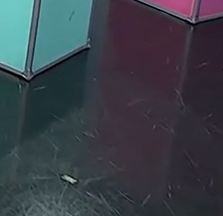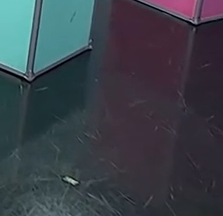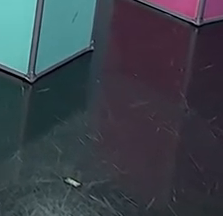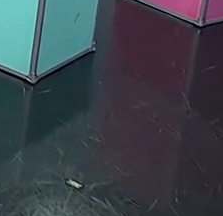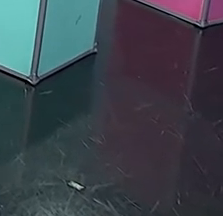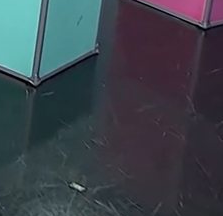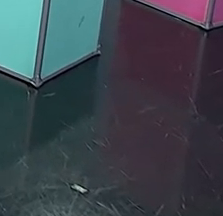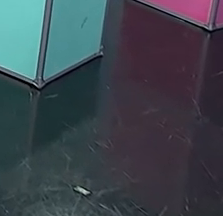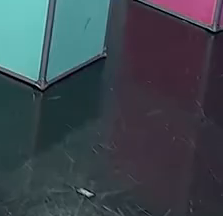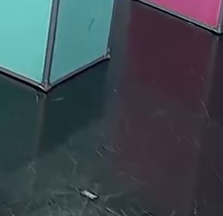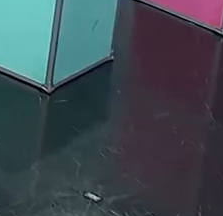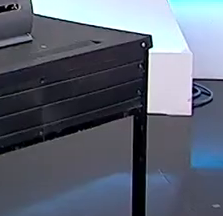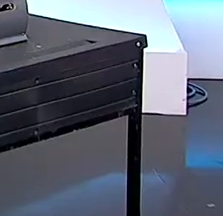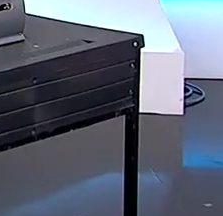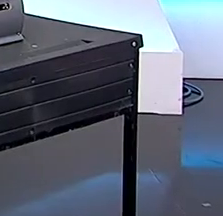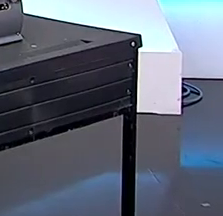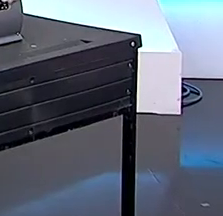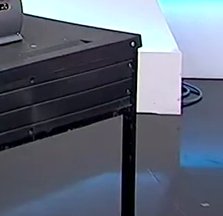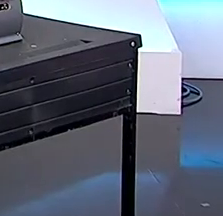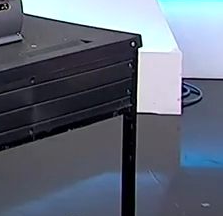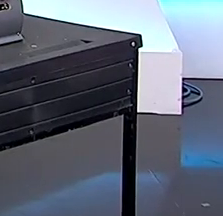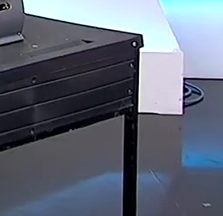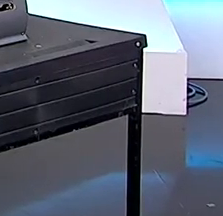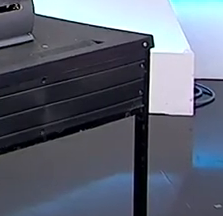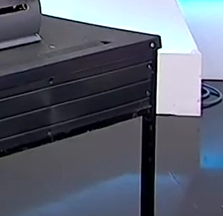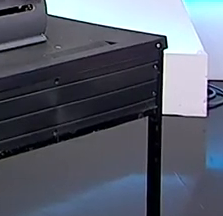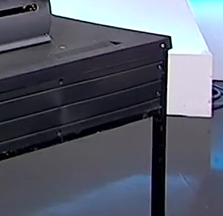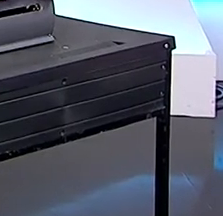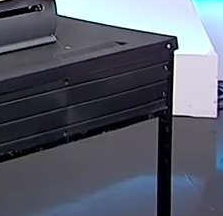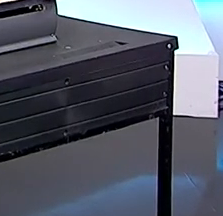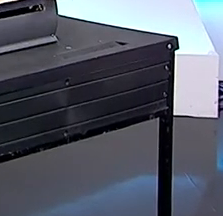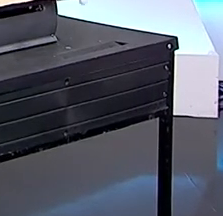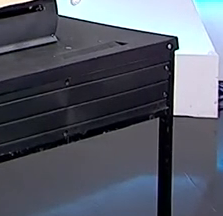Okey, kelas dah tamat. Boleh kemas sebagai barang kamu.